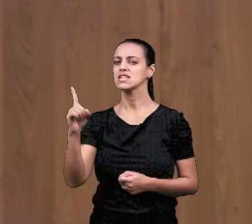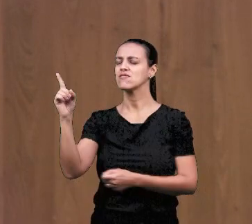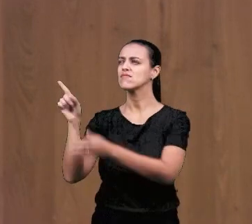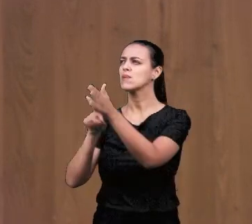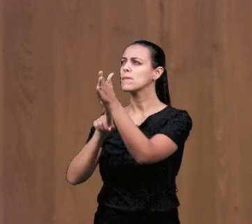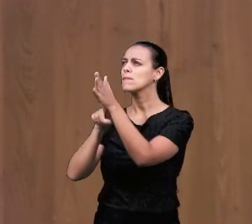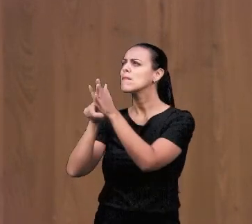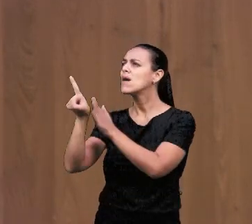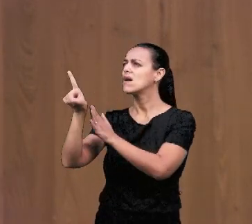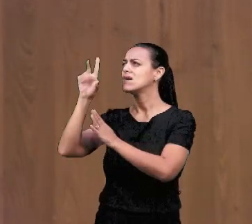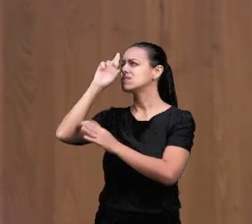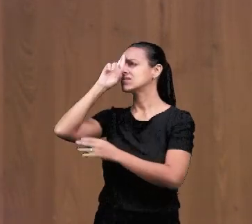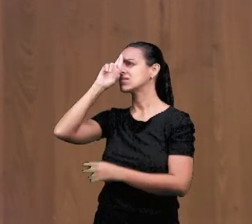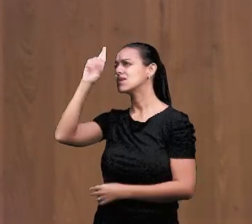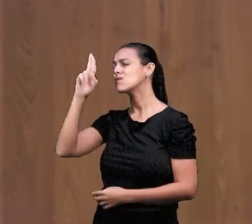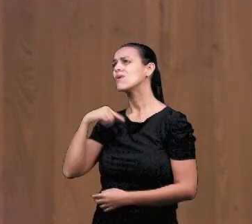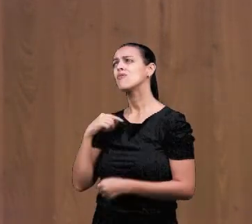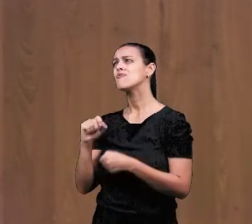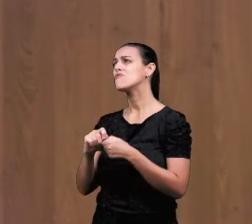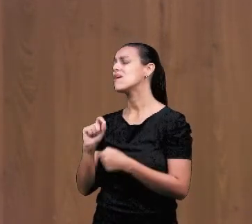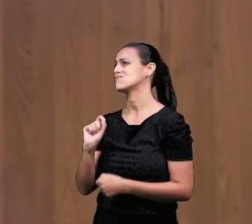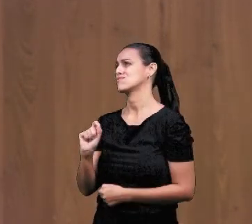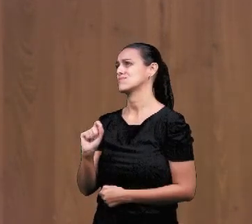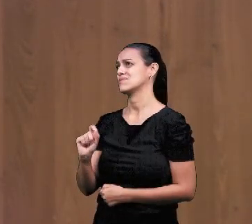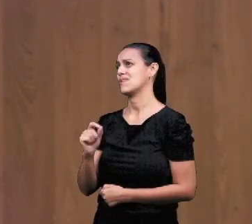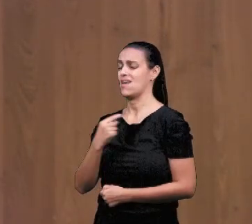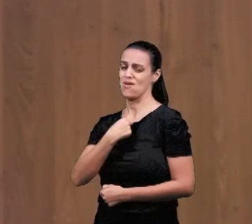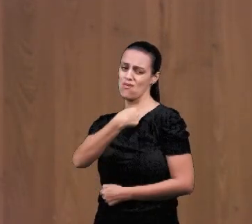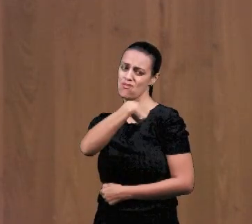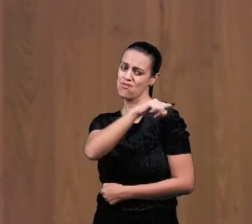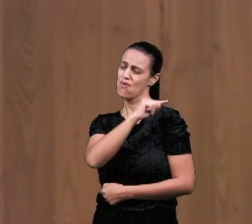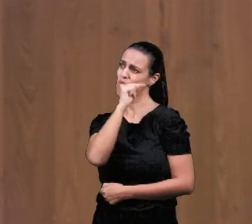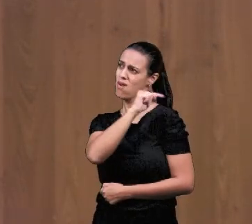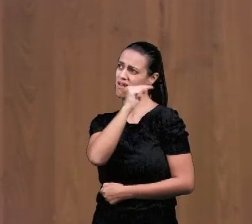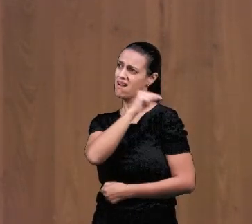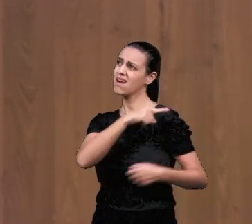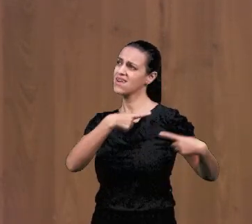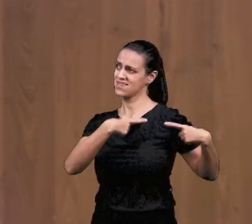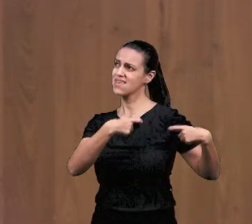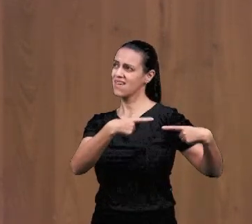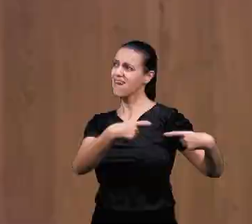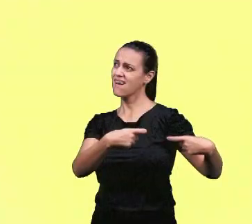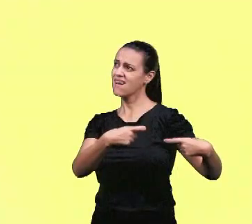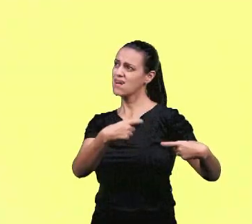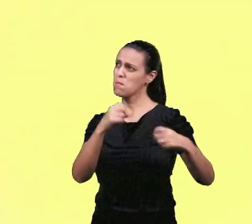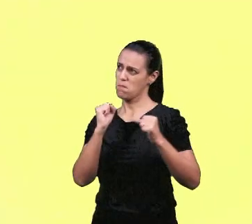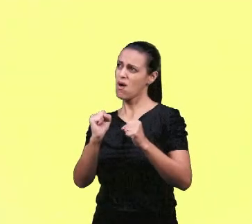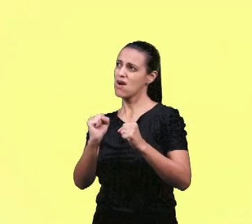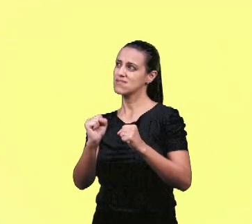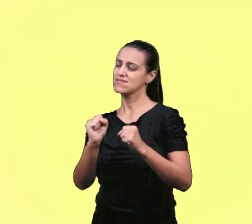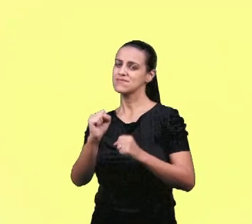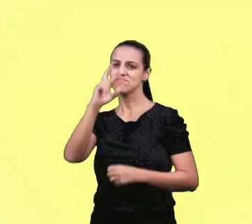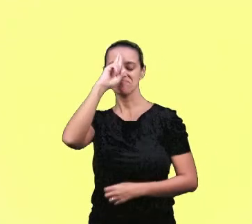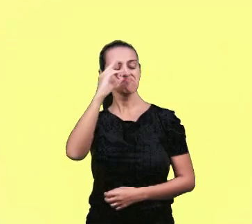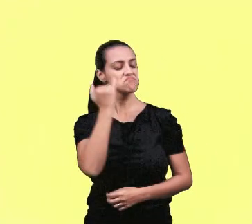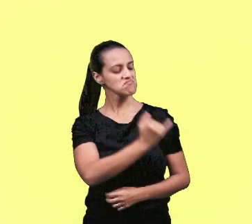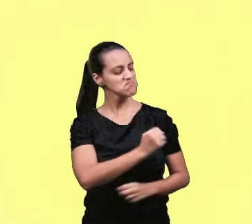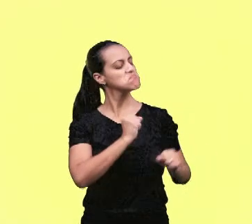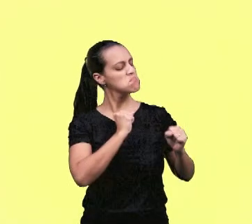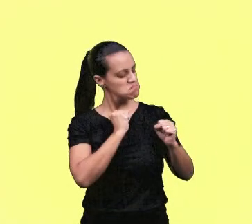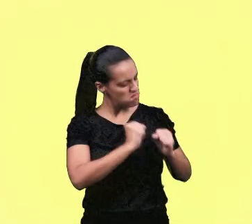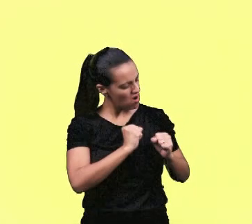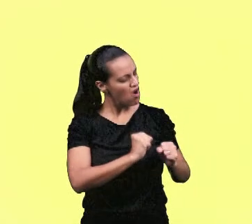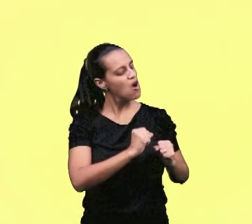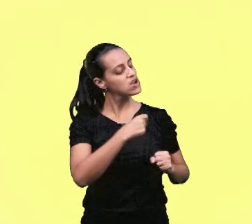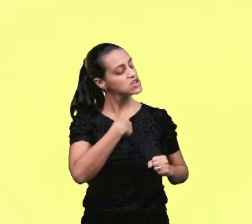allé, il a consulté le Seigneur. Seigneur, qu'est-ce que je dois faire? Je dois aller contre les Philistins? Je dois monter? Le Seigneur a dit, monte